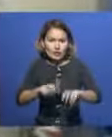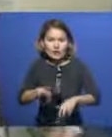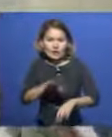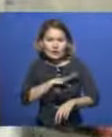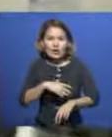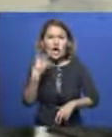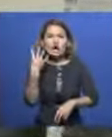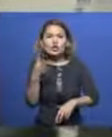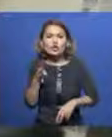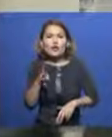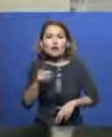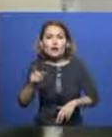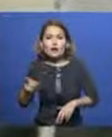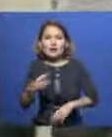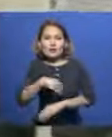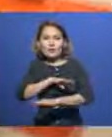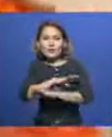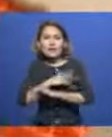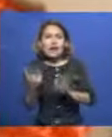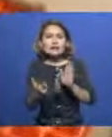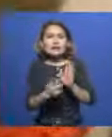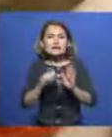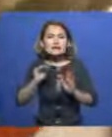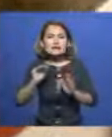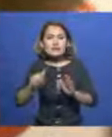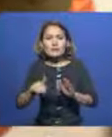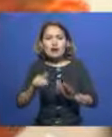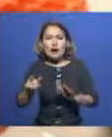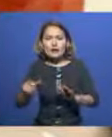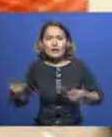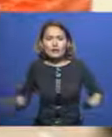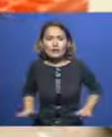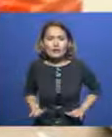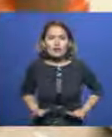әлем бойынша 4000-нан астам адам көз жұмды. 8000-дай тұрғын осы вирусты